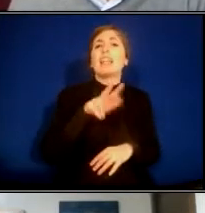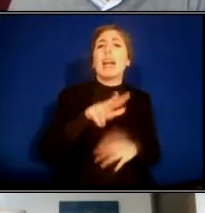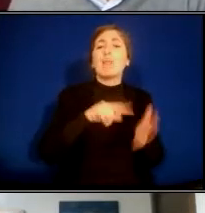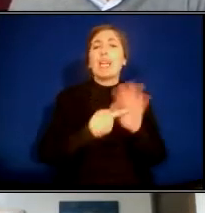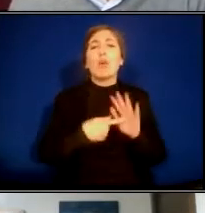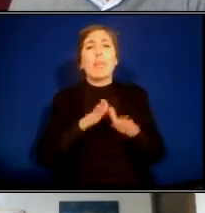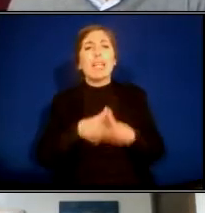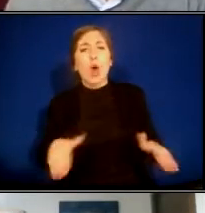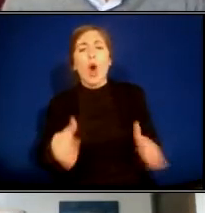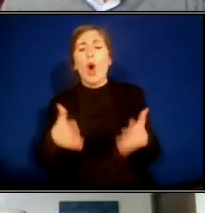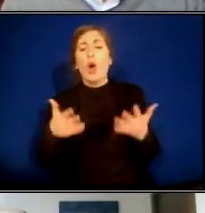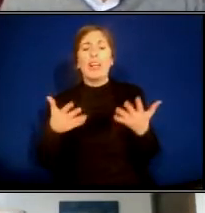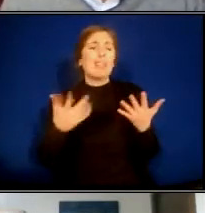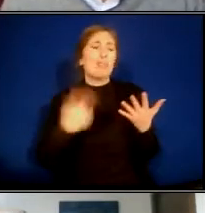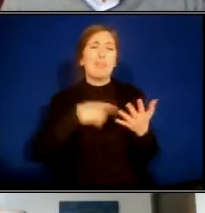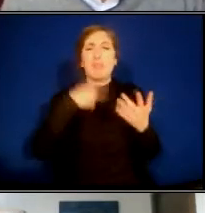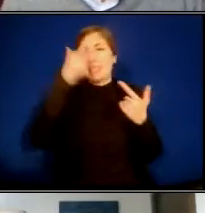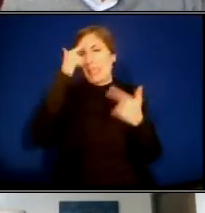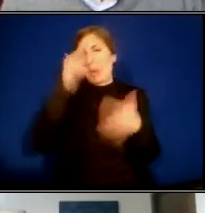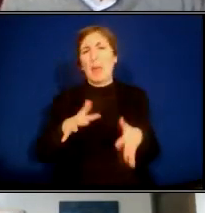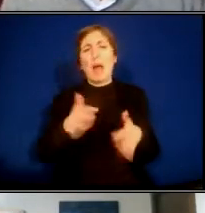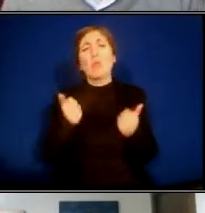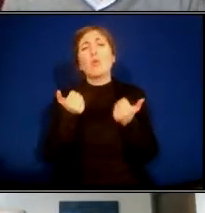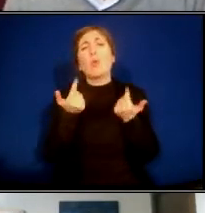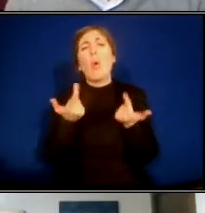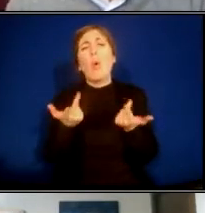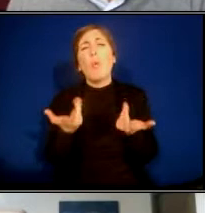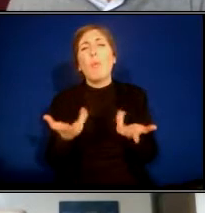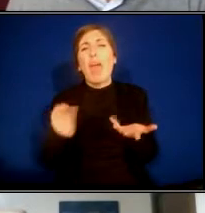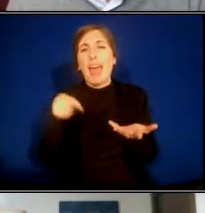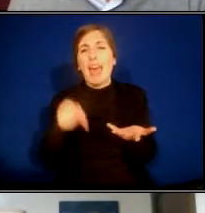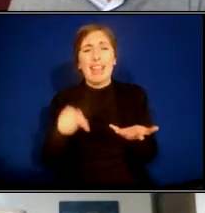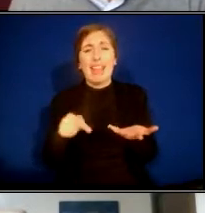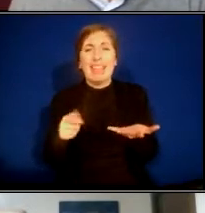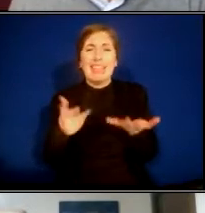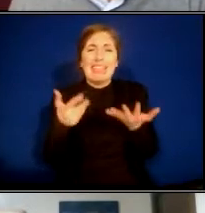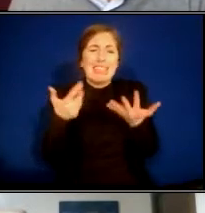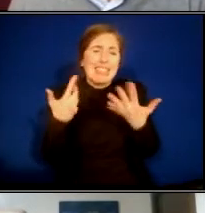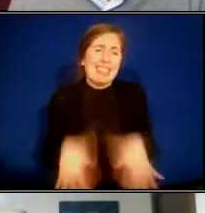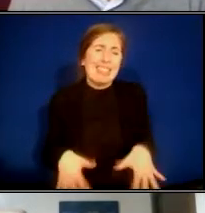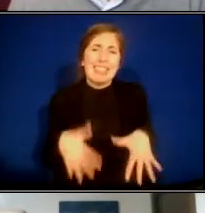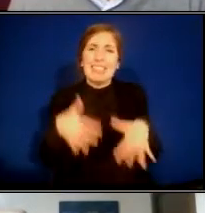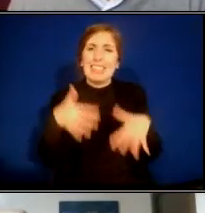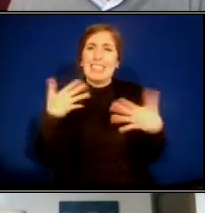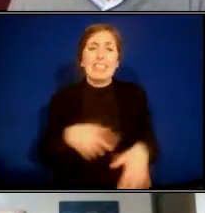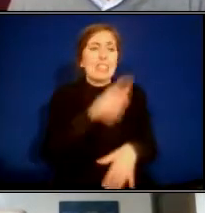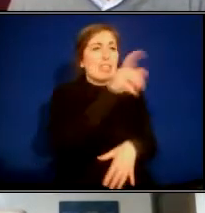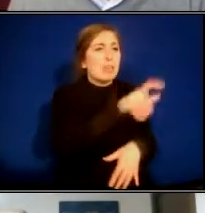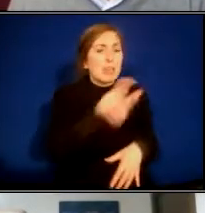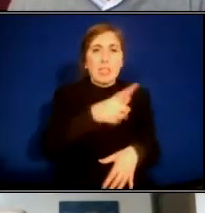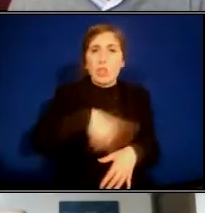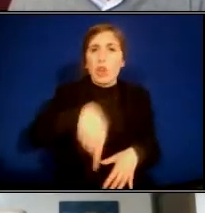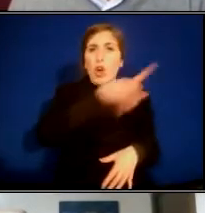peso numerico di questi corpi raccontati sia in mano